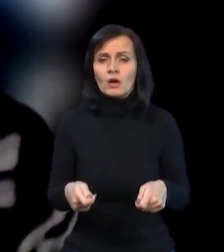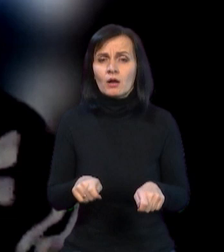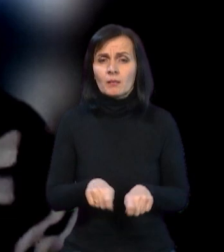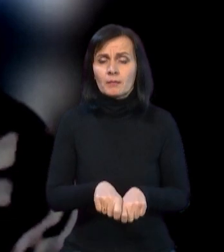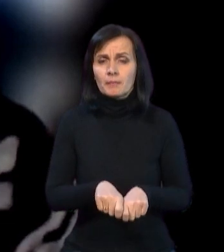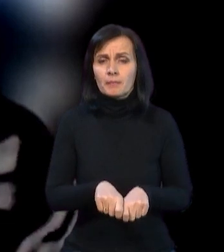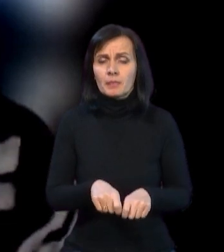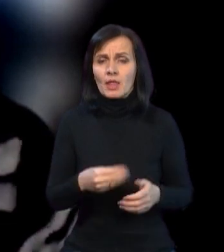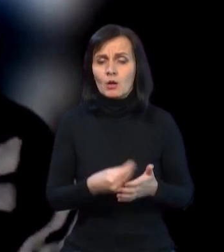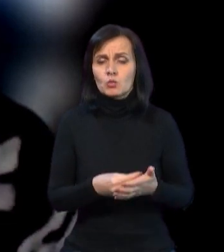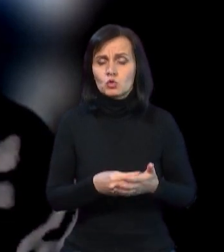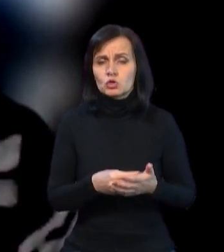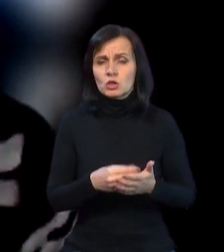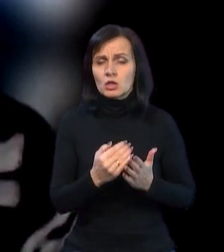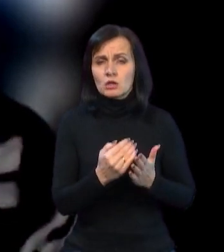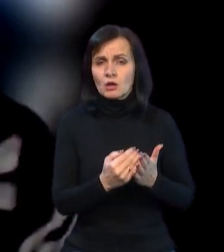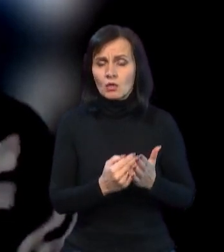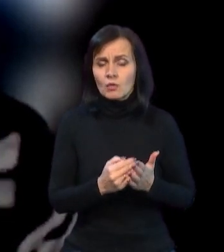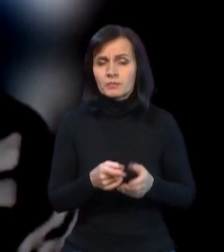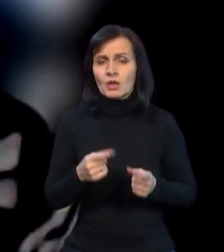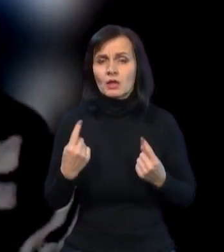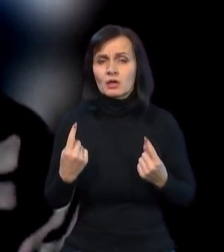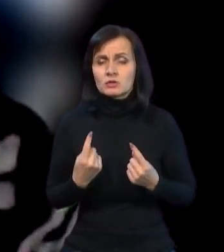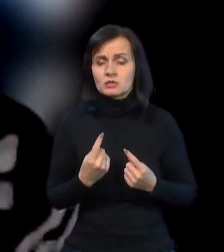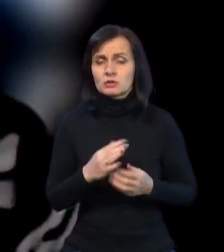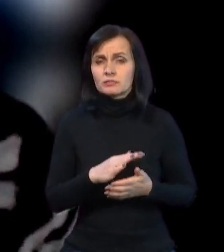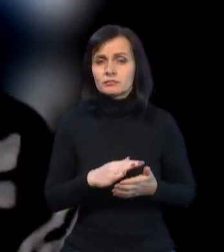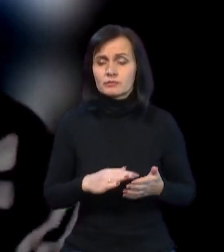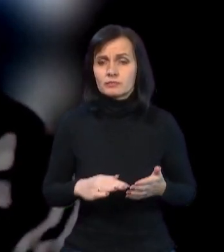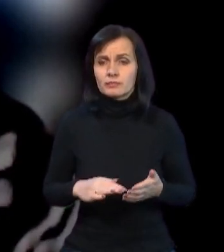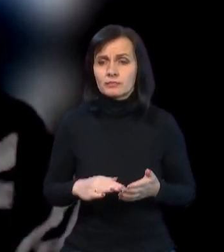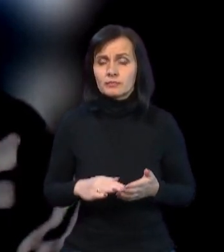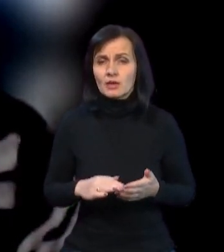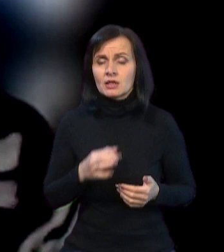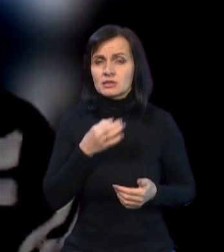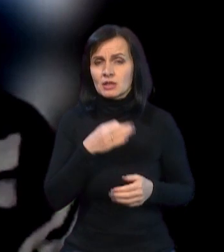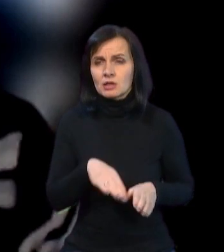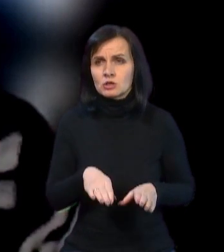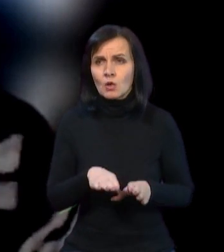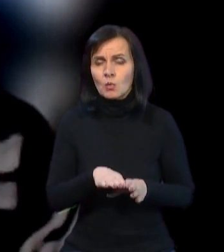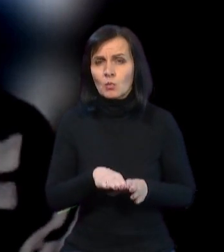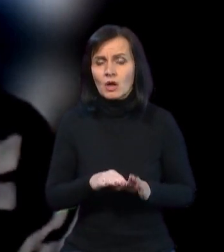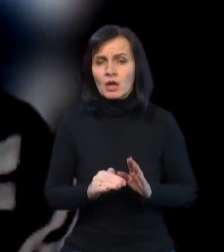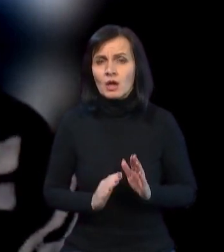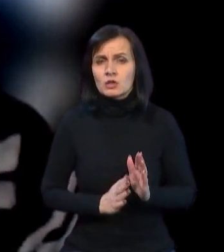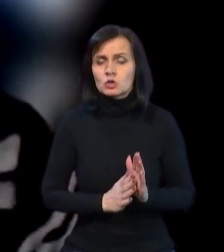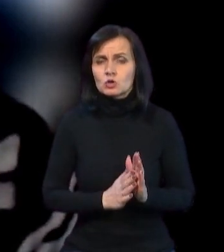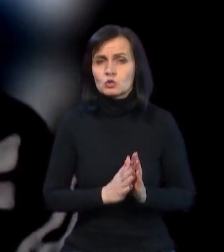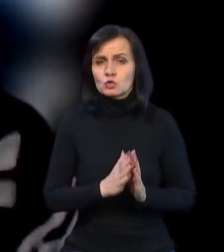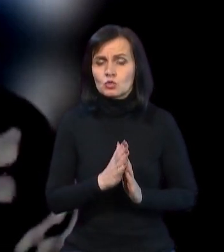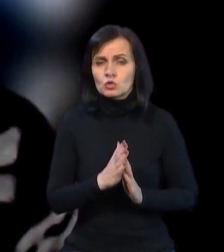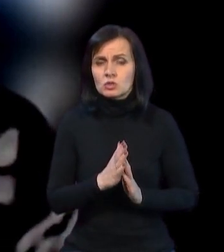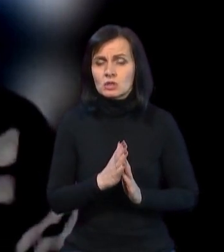багато бюджетних програм і так далі, звичайно, іде, скажімо так, зростання